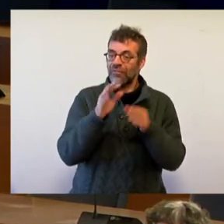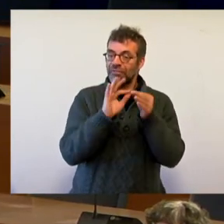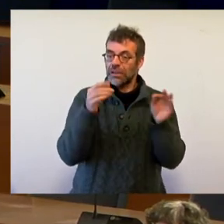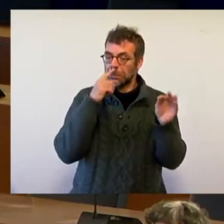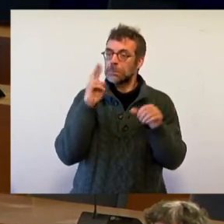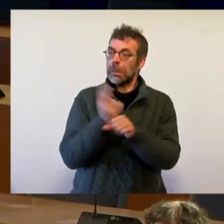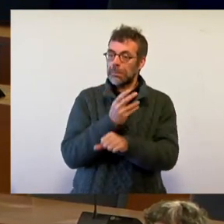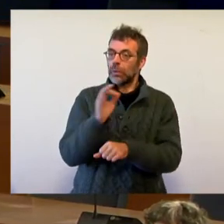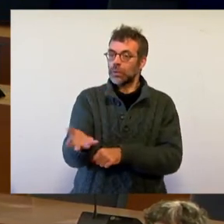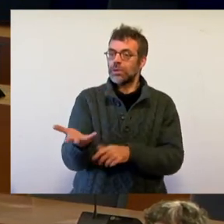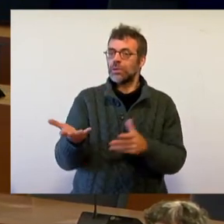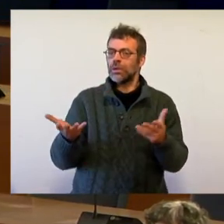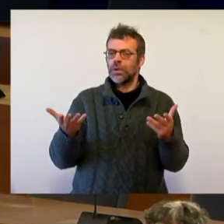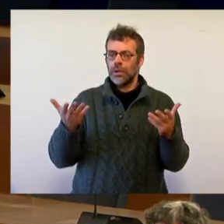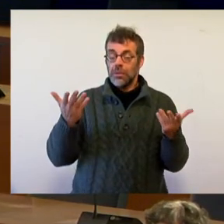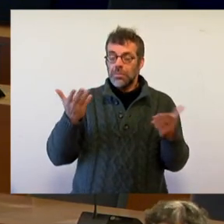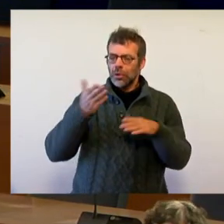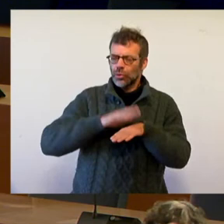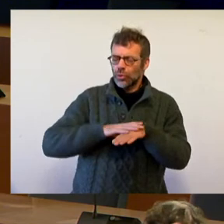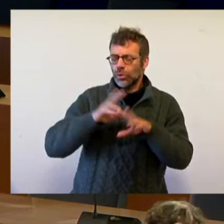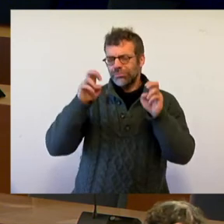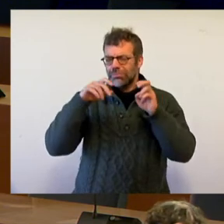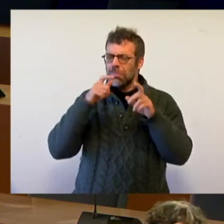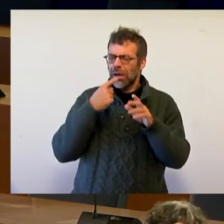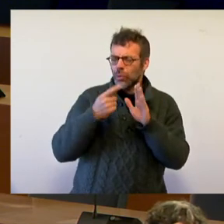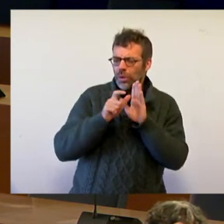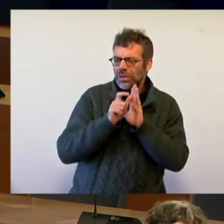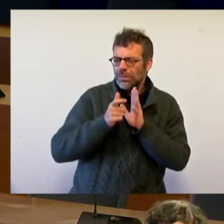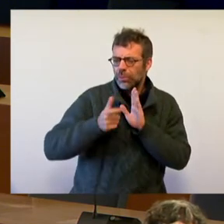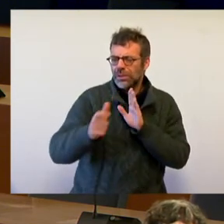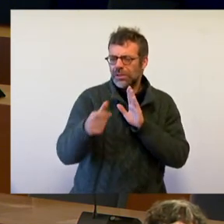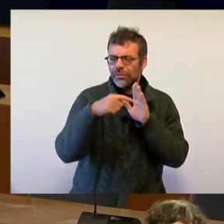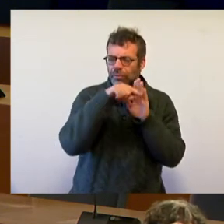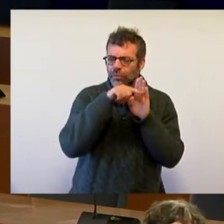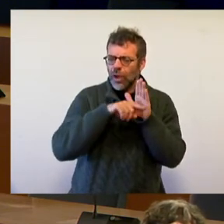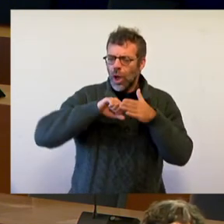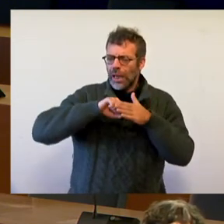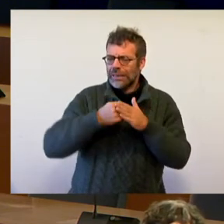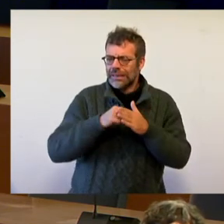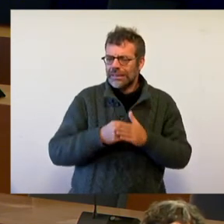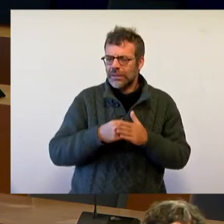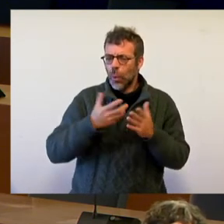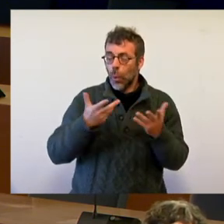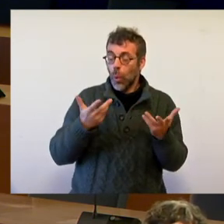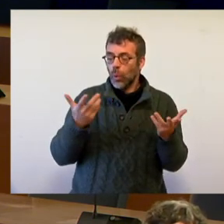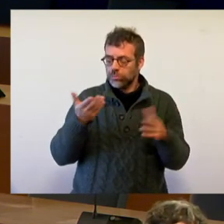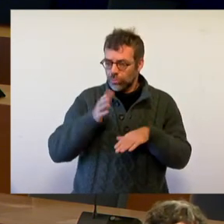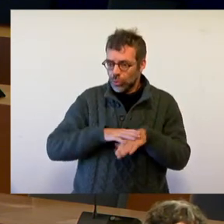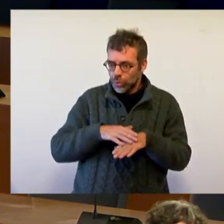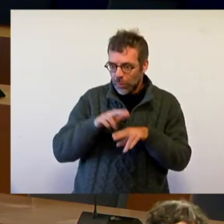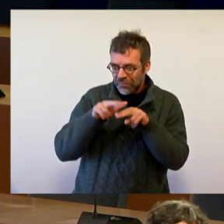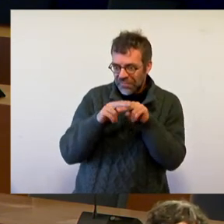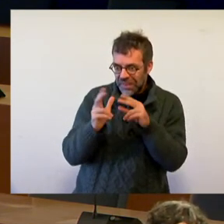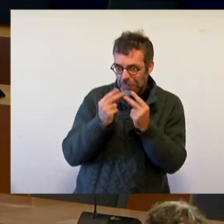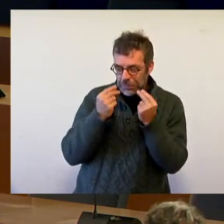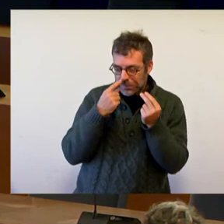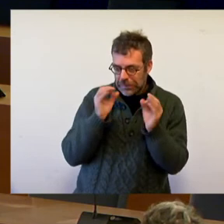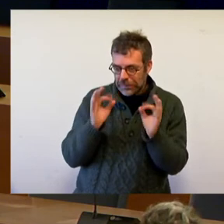en attente de ces dispositifs de restriction. Rien. Page 10 et